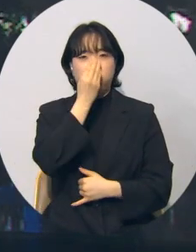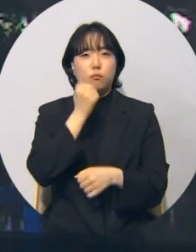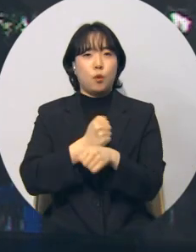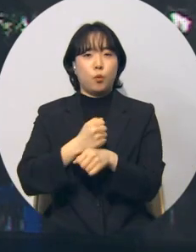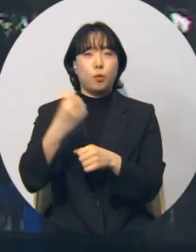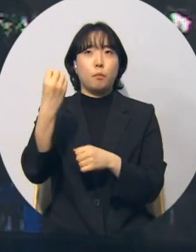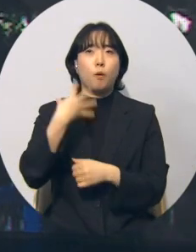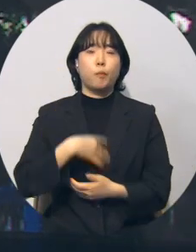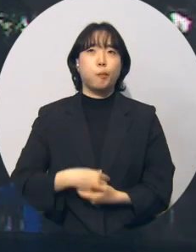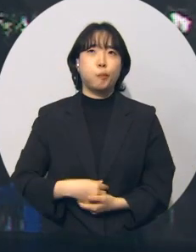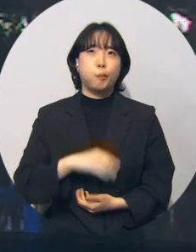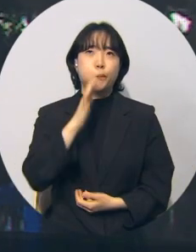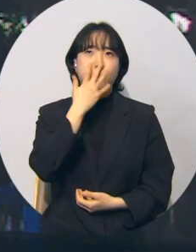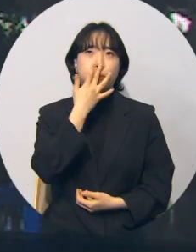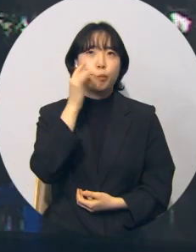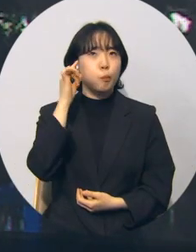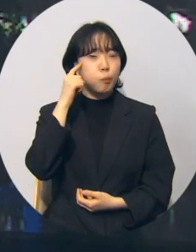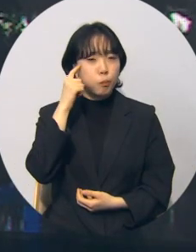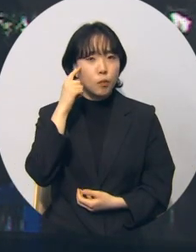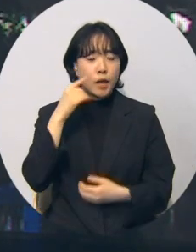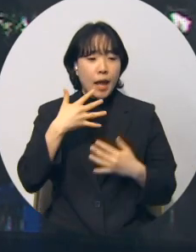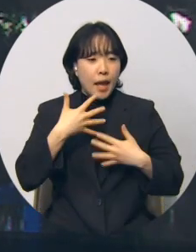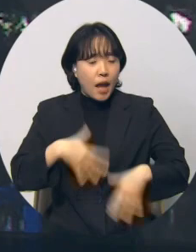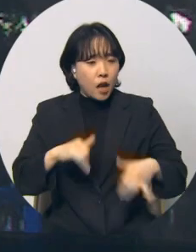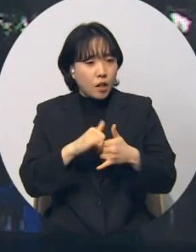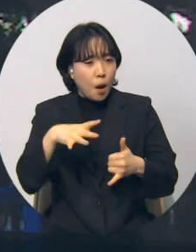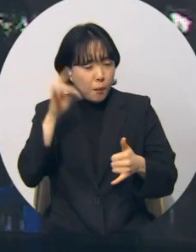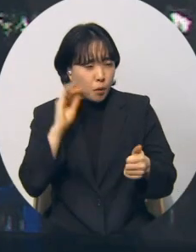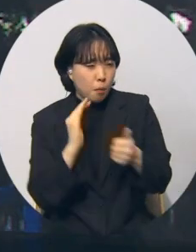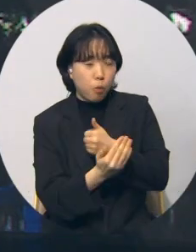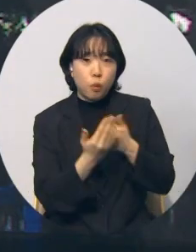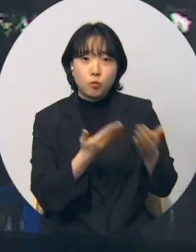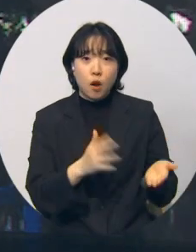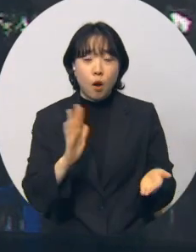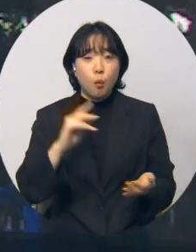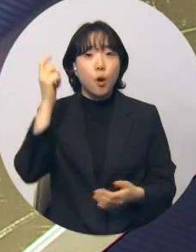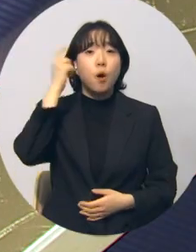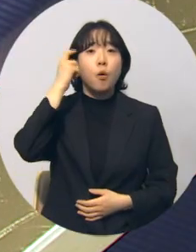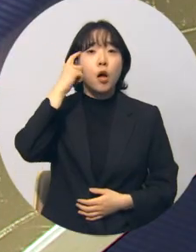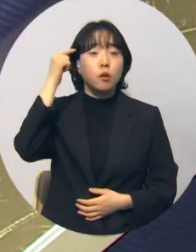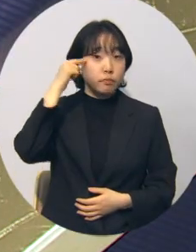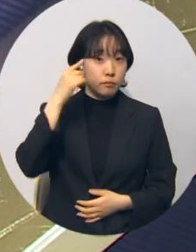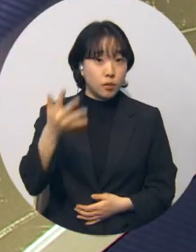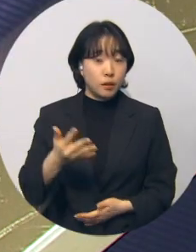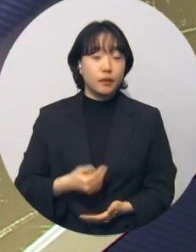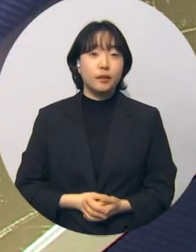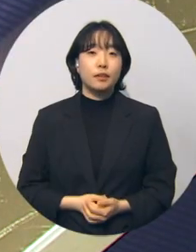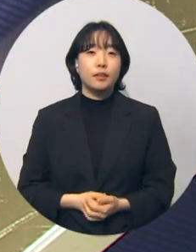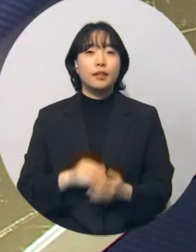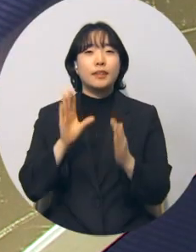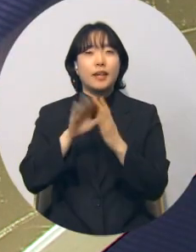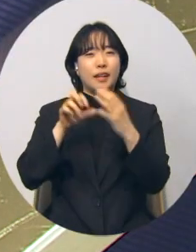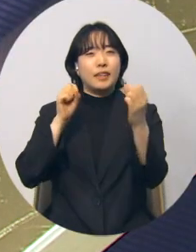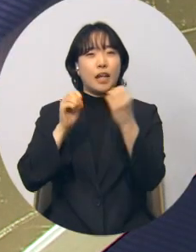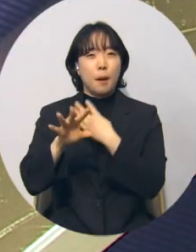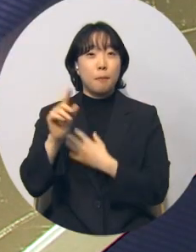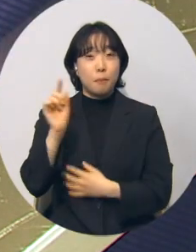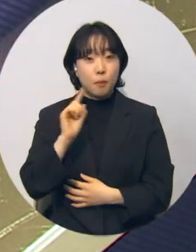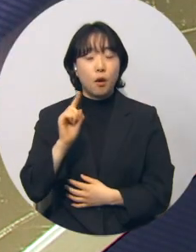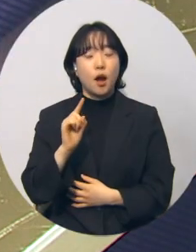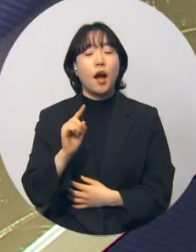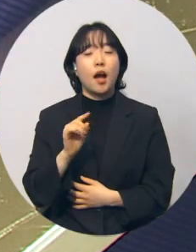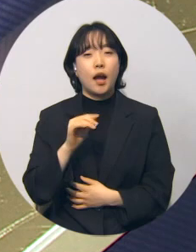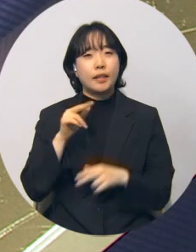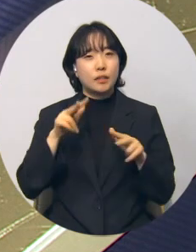나중에 승무원에게 왜 약한 사람부터 씌우지 않는지 물었는데요 그때 승 의 대답은 이제